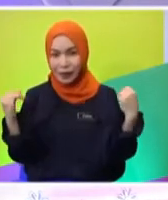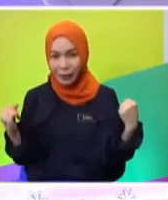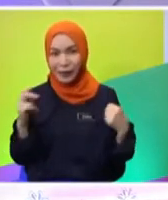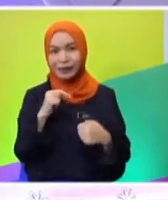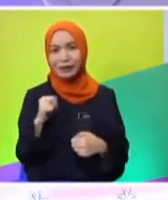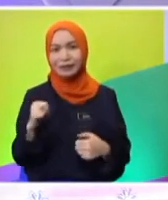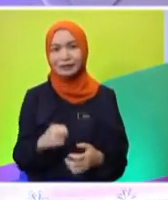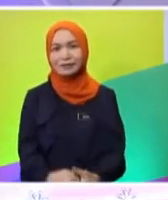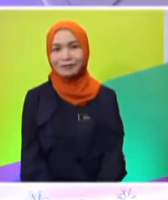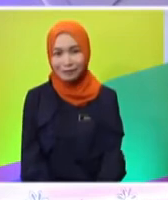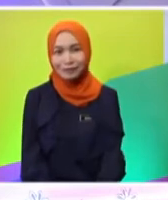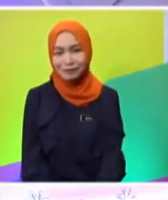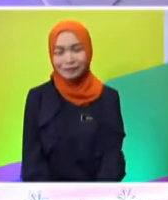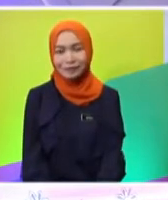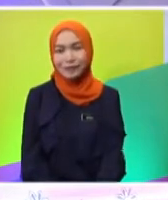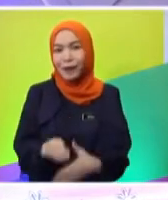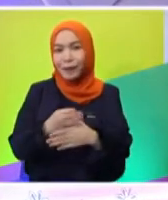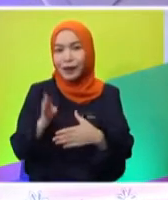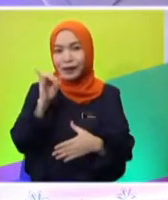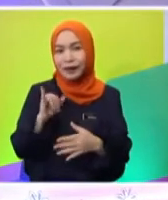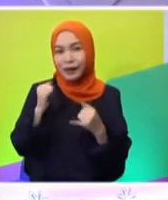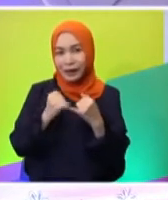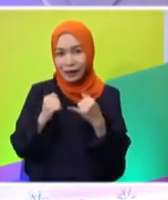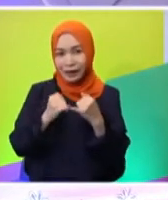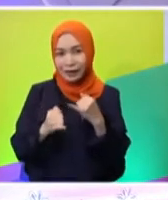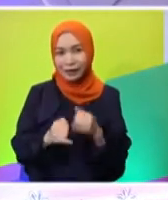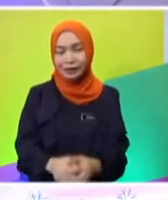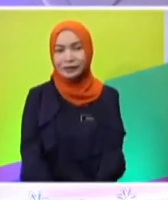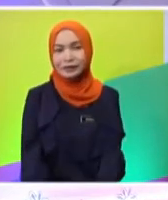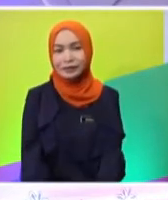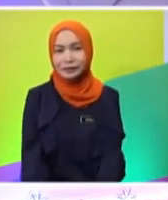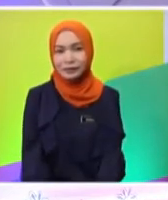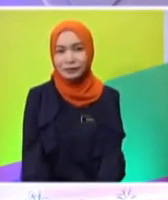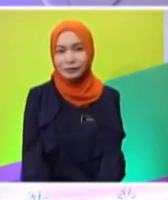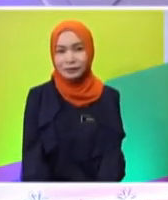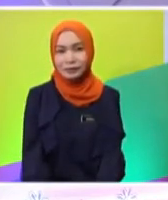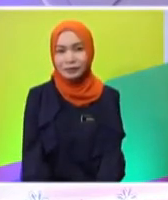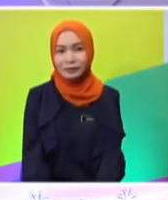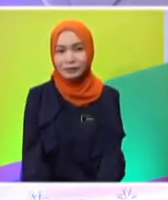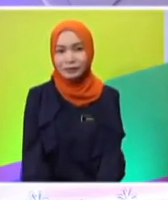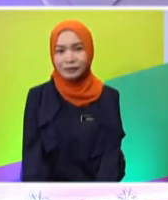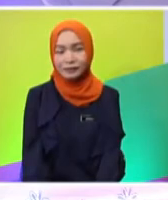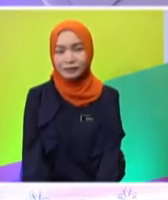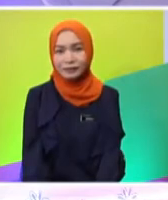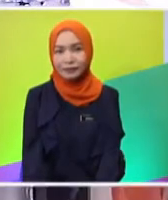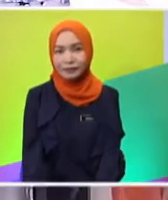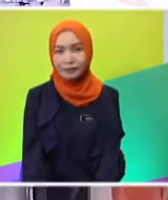ini bahagia saya terakhir saya baru mp3 pasti tunggu alaikum